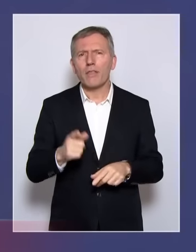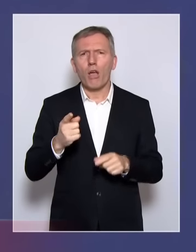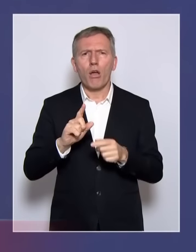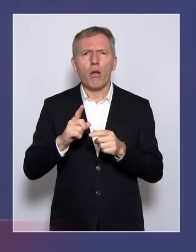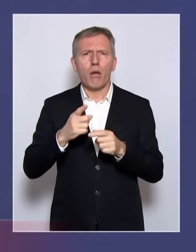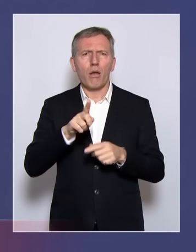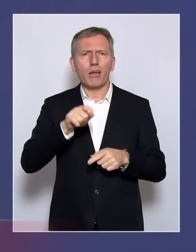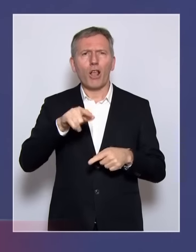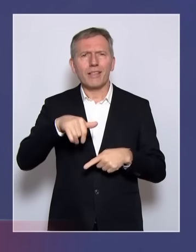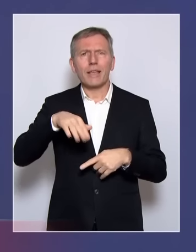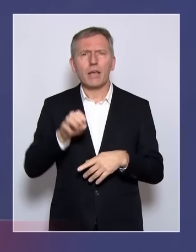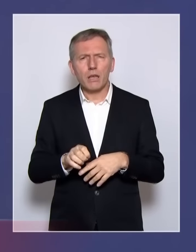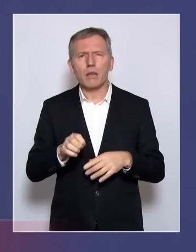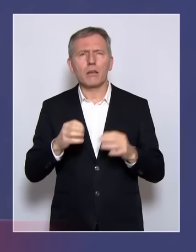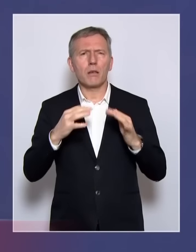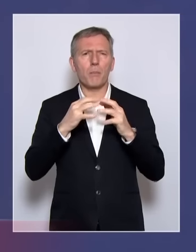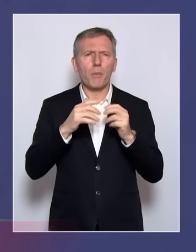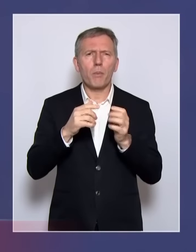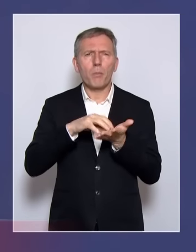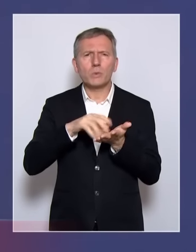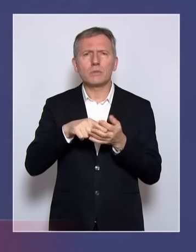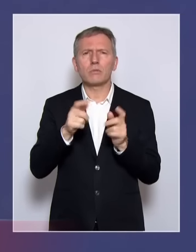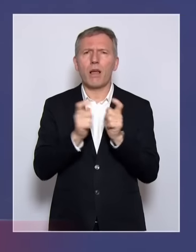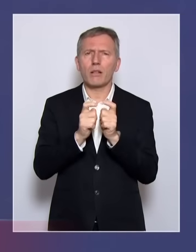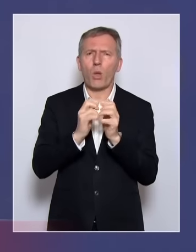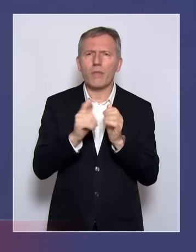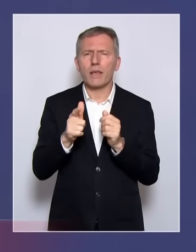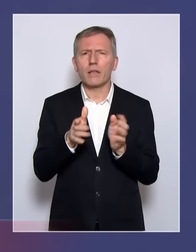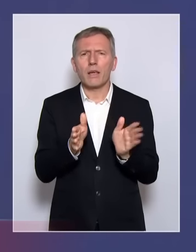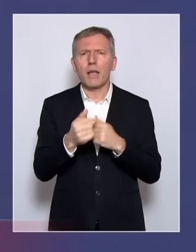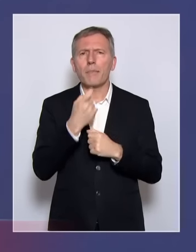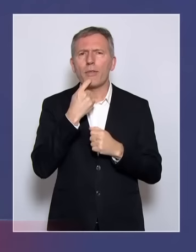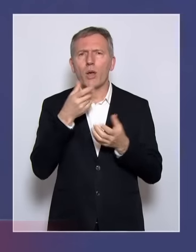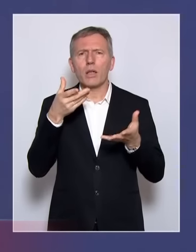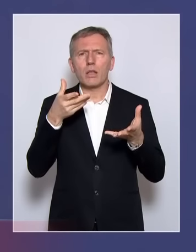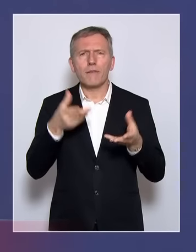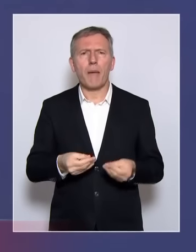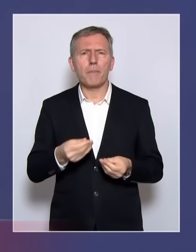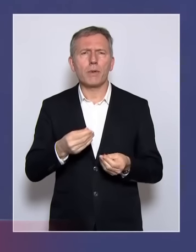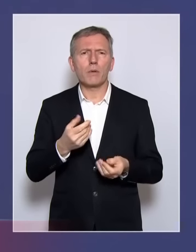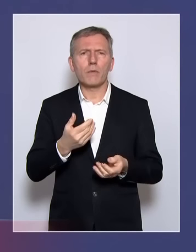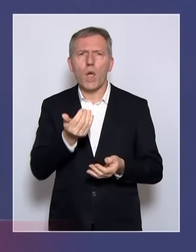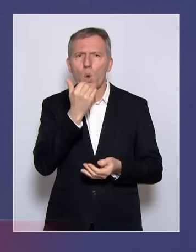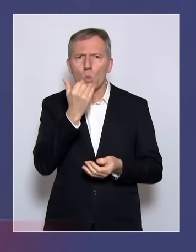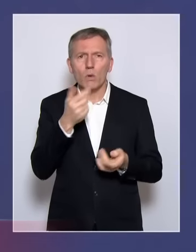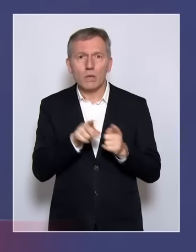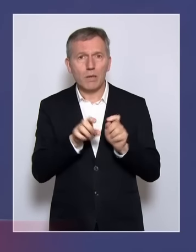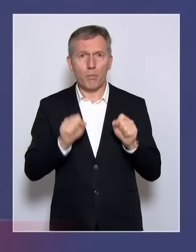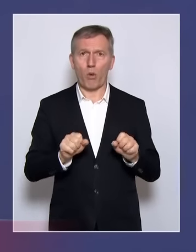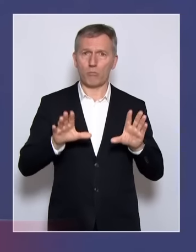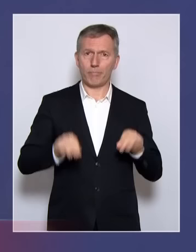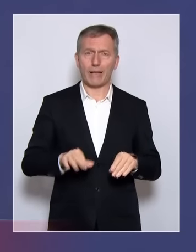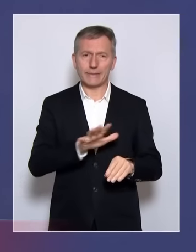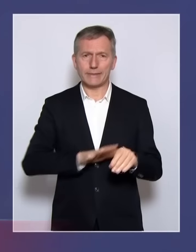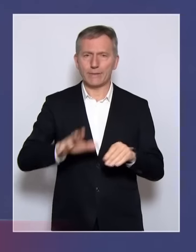matériaux de demain, les puces électroniques, les batteries basse consommation pourront repositionner l'Europe sur la carte